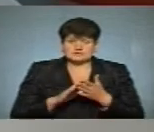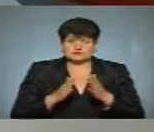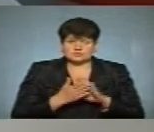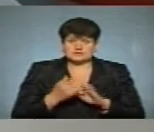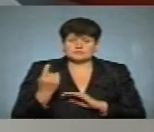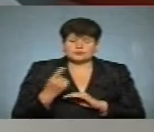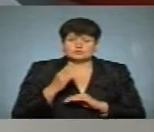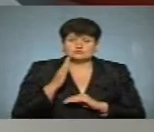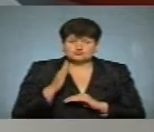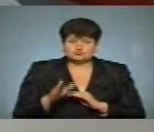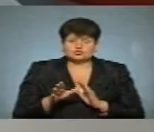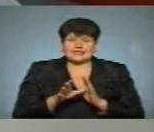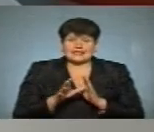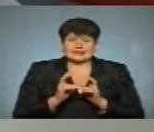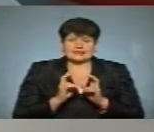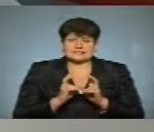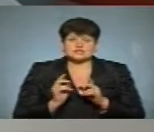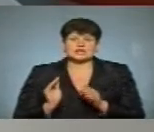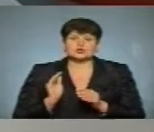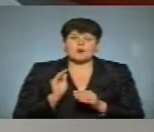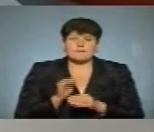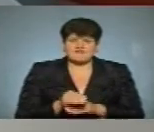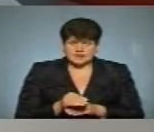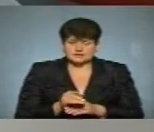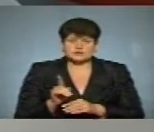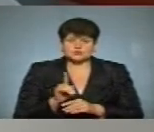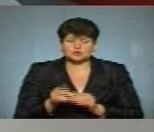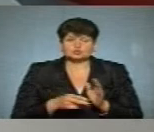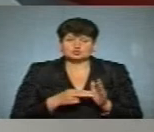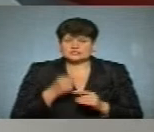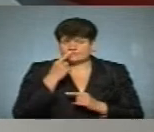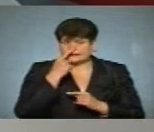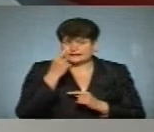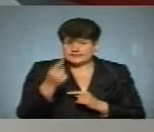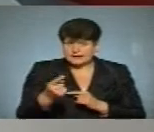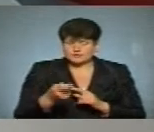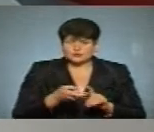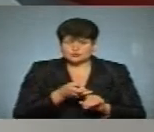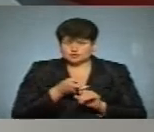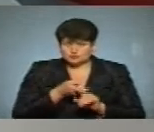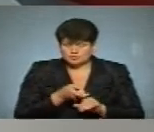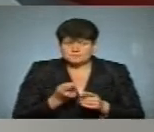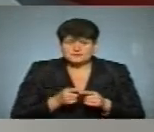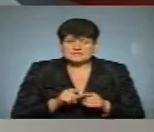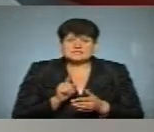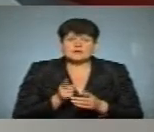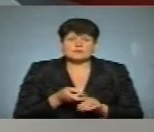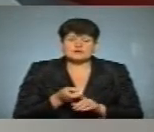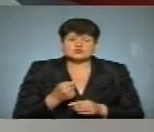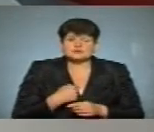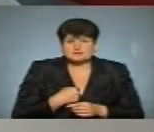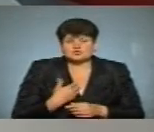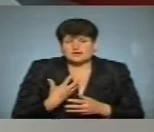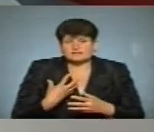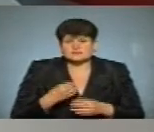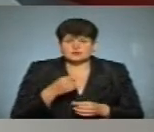області, будуть електрички додаватися. Щодо поїздів далекого сполучення, то, на мою думку, це пов'язано з тим, що наші, я вже, як